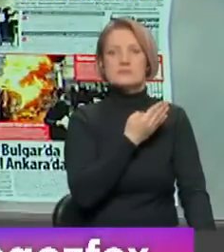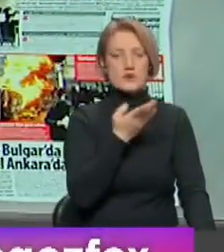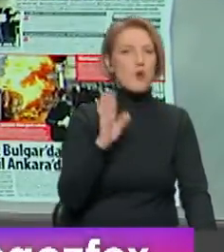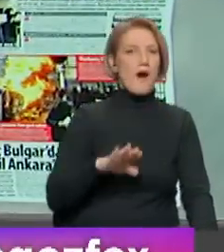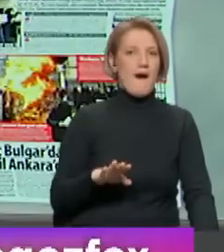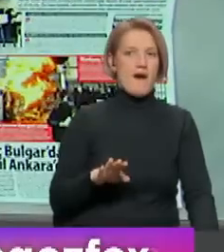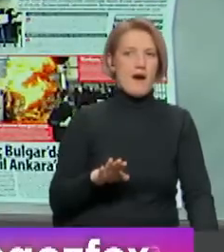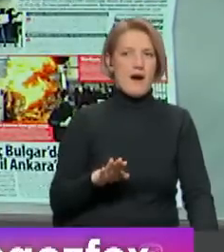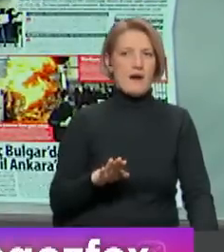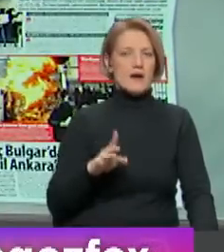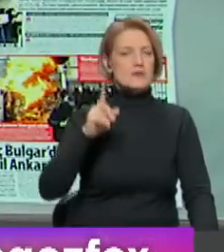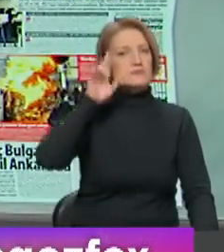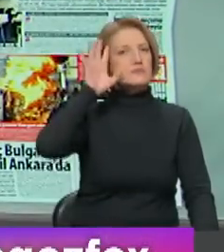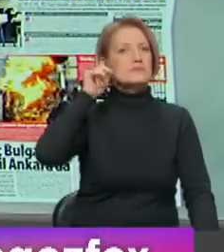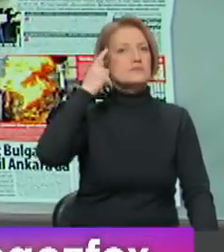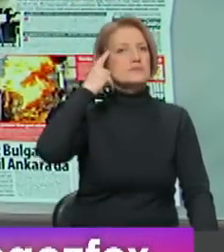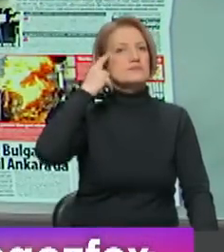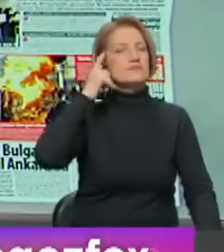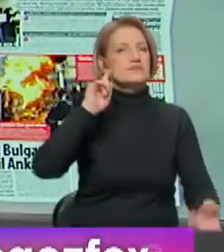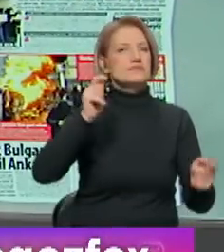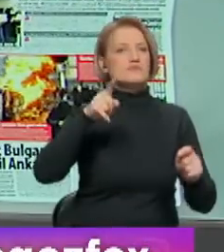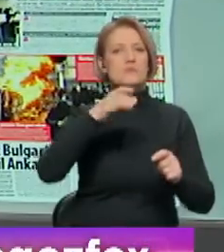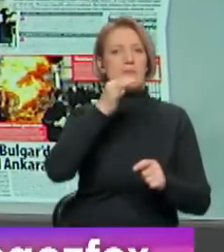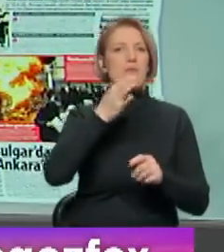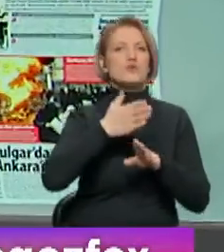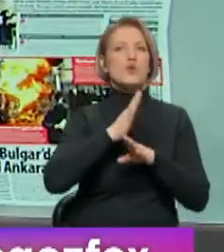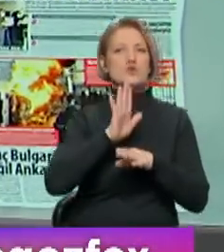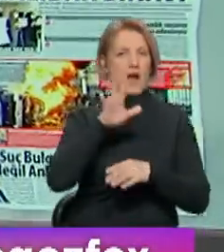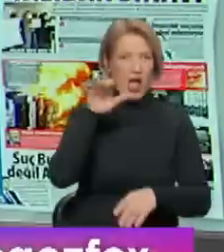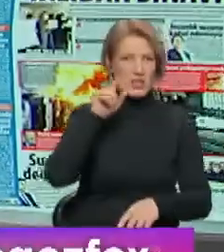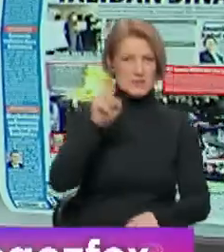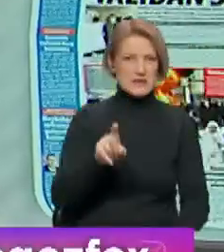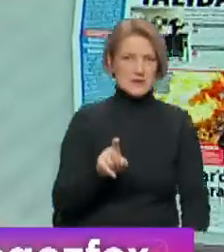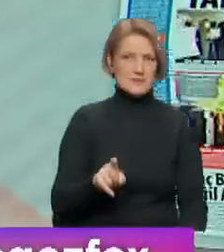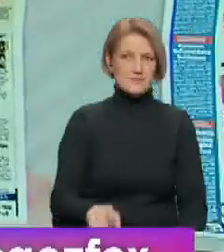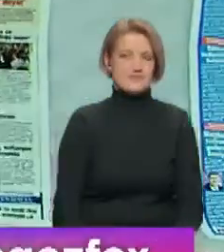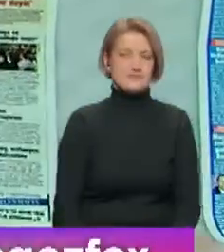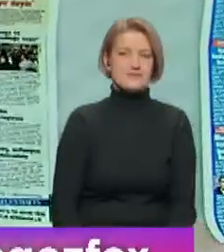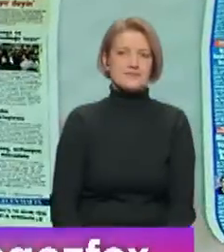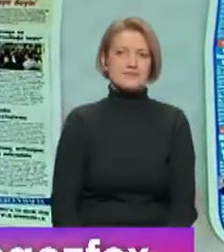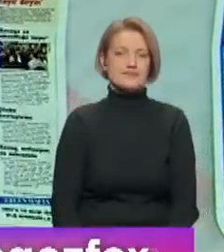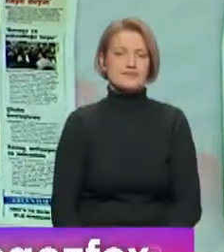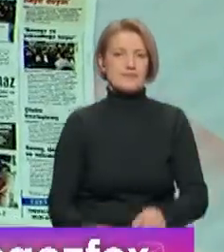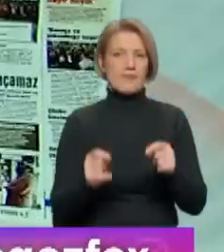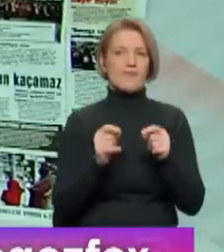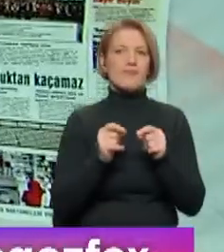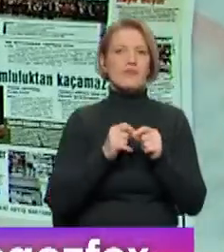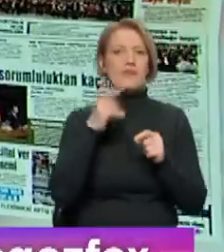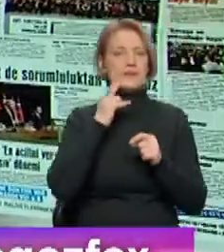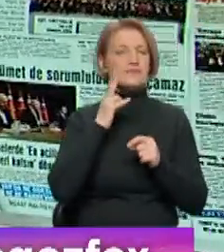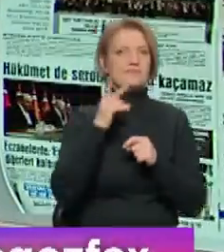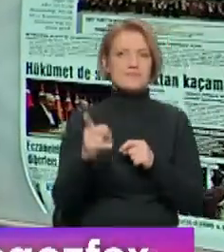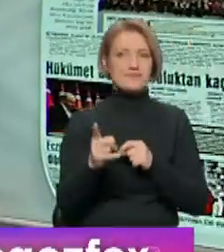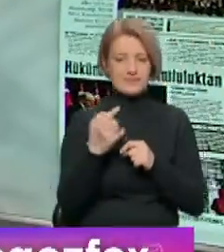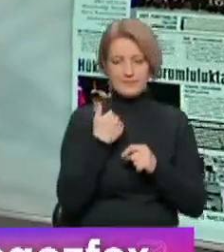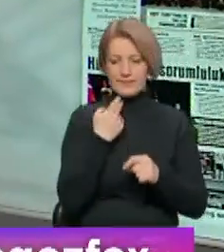sonra algı yapıyorlar Bu haberler doğru değil Algın mı Berna Hanım cümlelerine geri dönecek